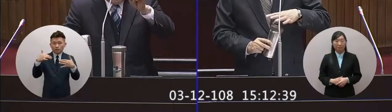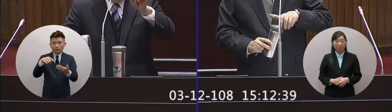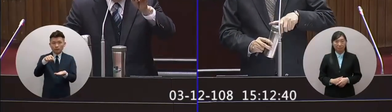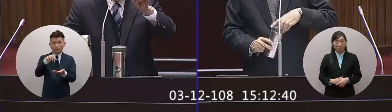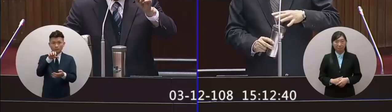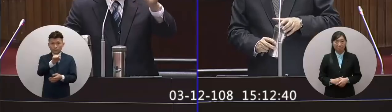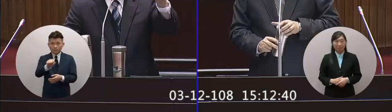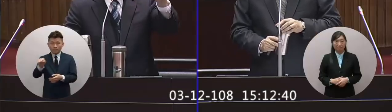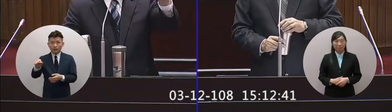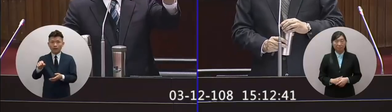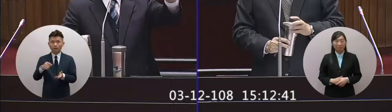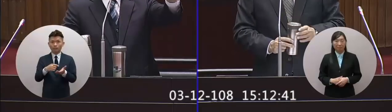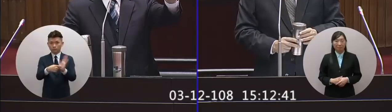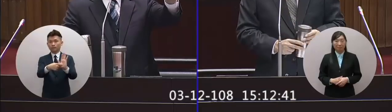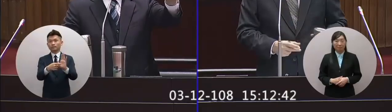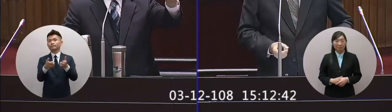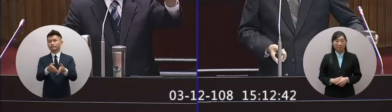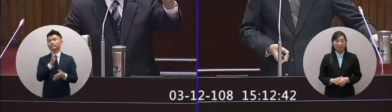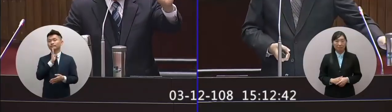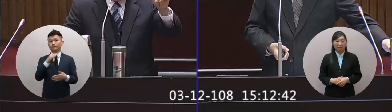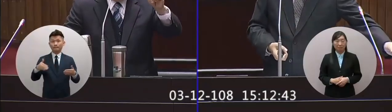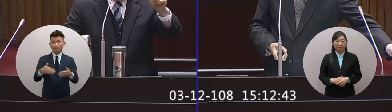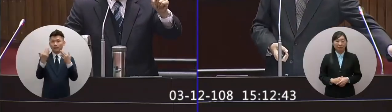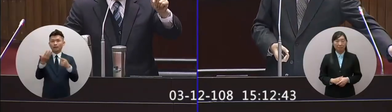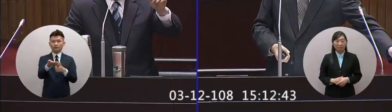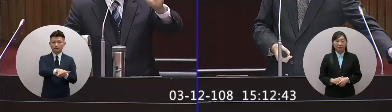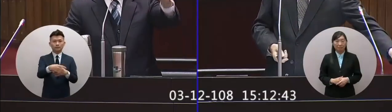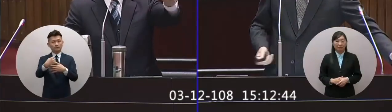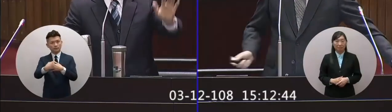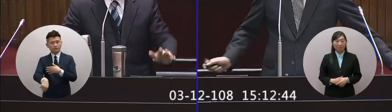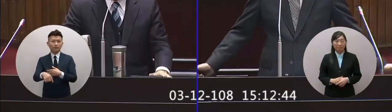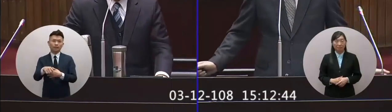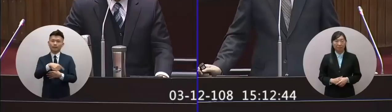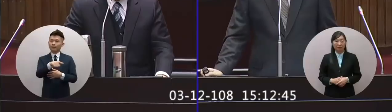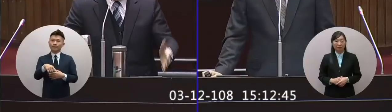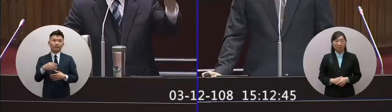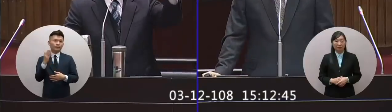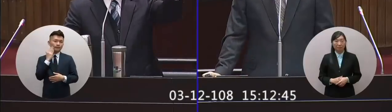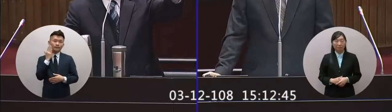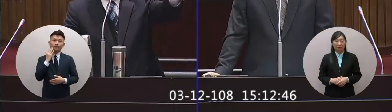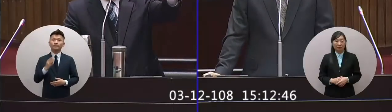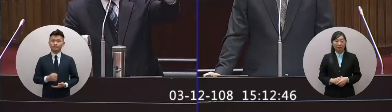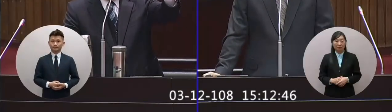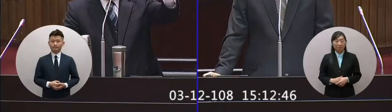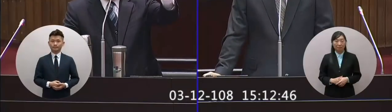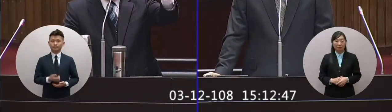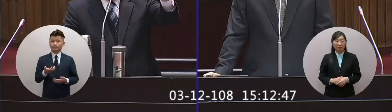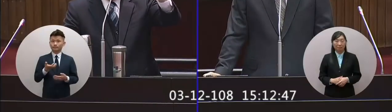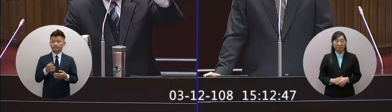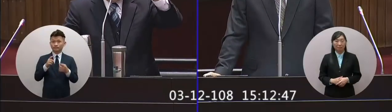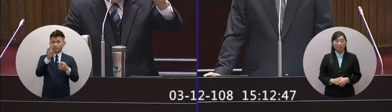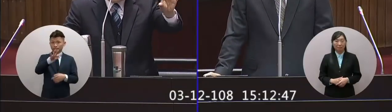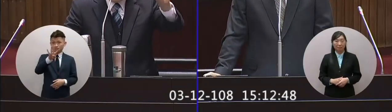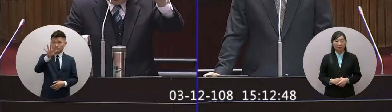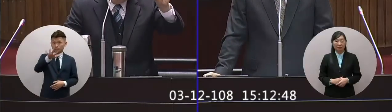确实更重要。真正车祸的死亡或者伤亡啦，最不值得啦。啊，你达到四五千